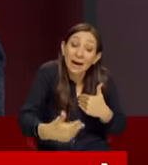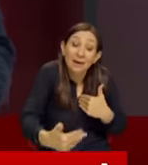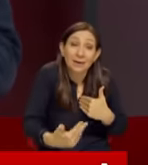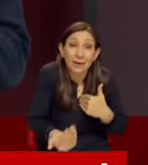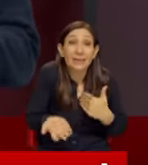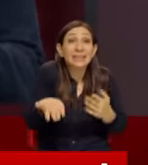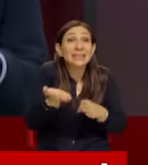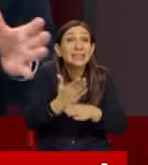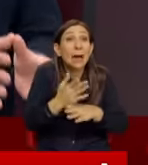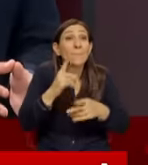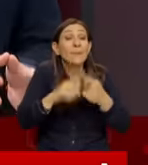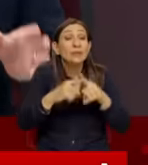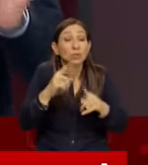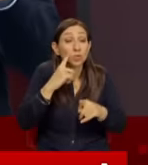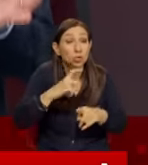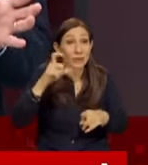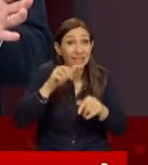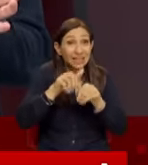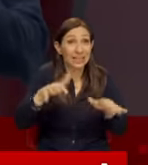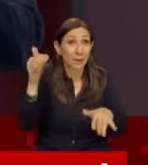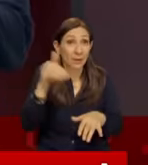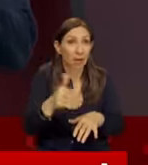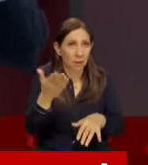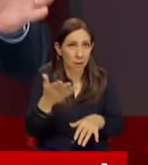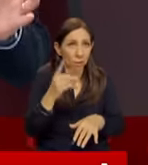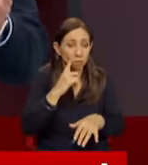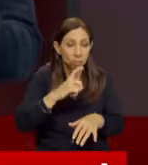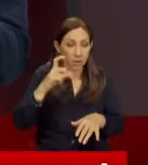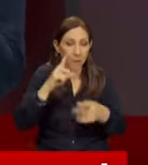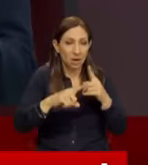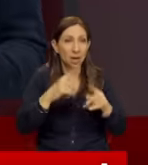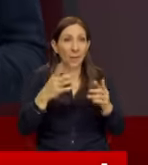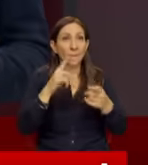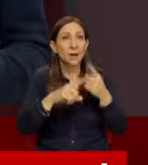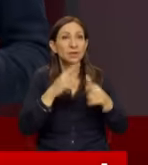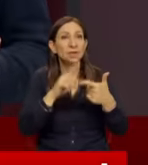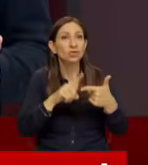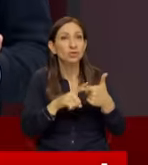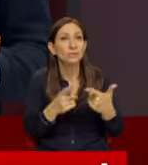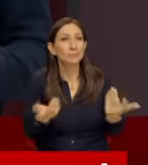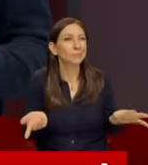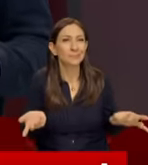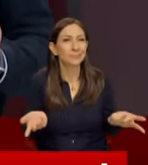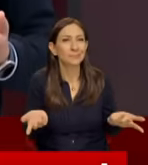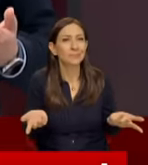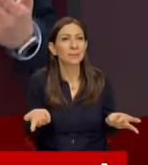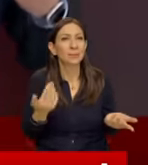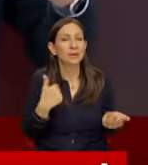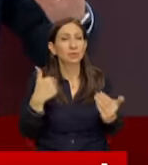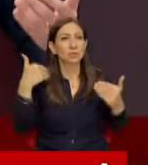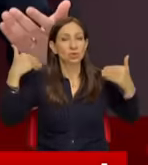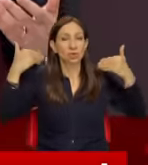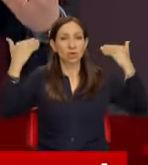dönemde. Çünkü partili cumhurbaşkanlığı sistemi getirdik. Cumhurbaşkanı evet, partili, fakat parti ikinci. Şimdi ben